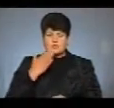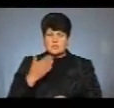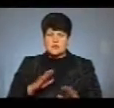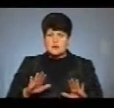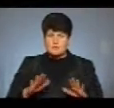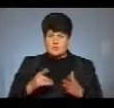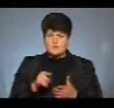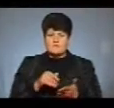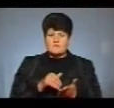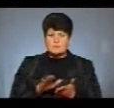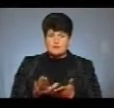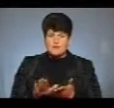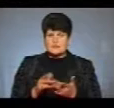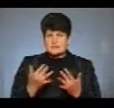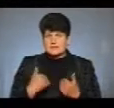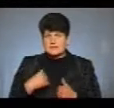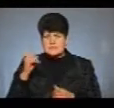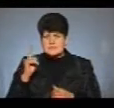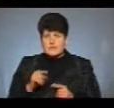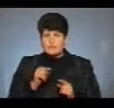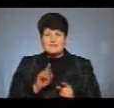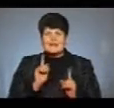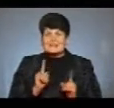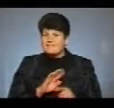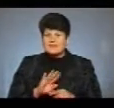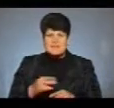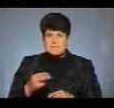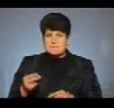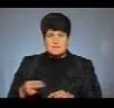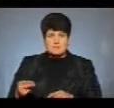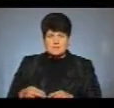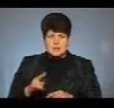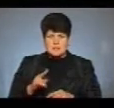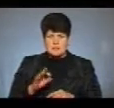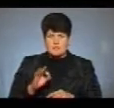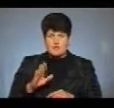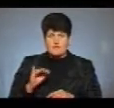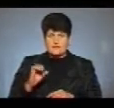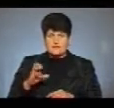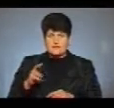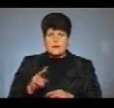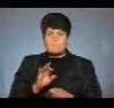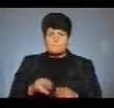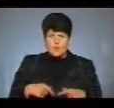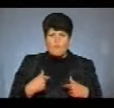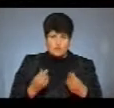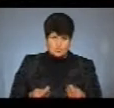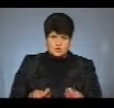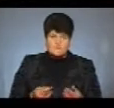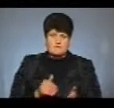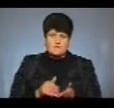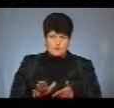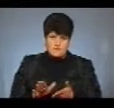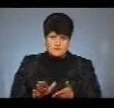вони відмовилися, і вони, наскільки я знаю, вони навіть і не підписали повістки про вручення, які їм вручали,